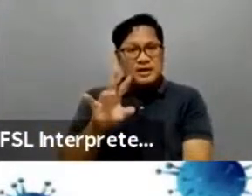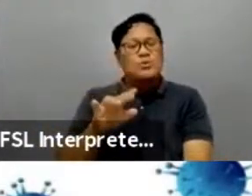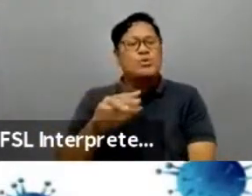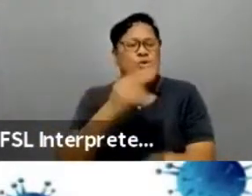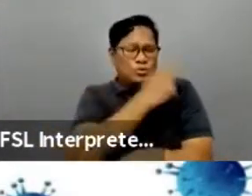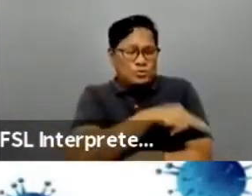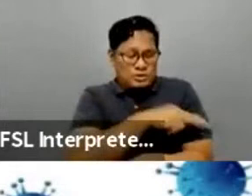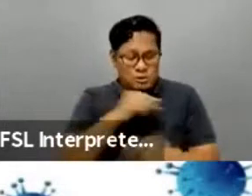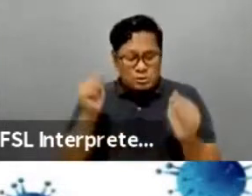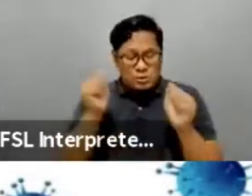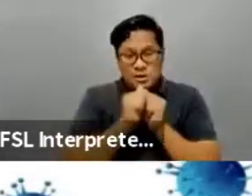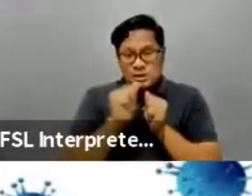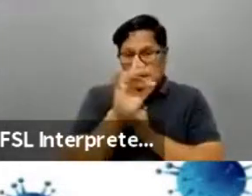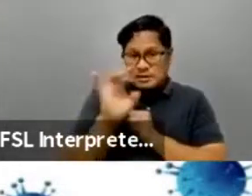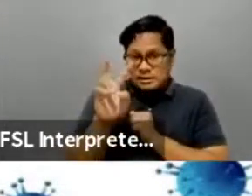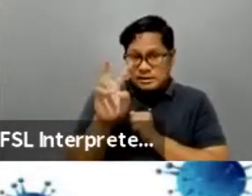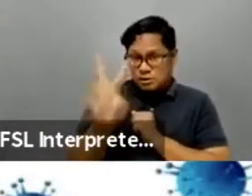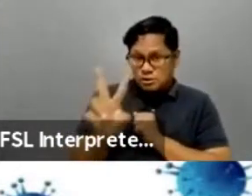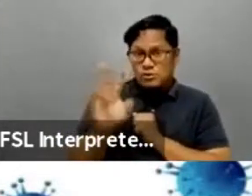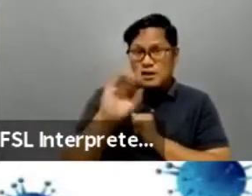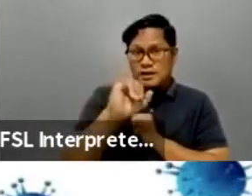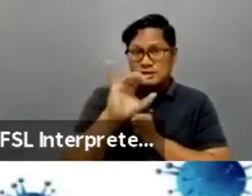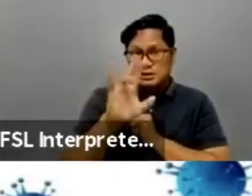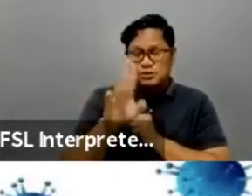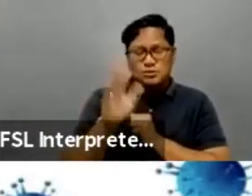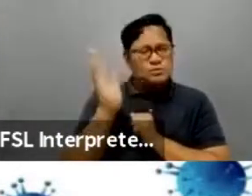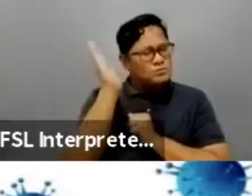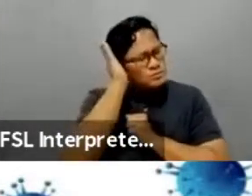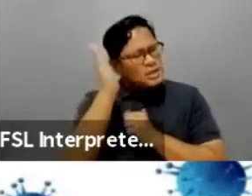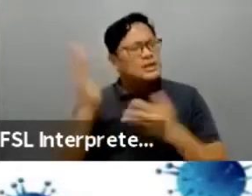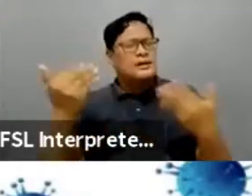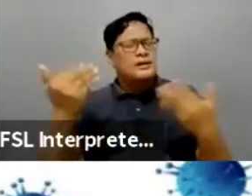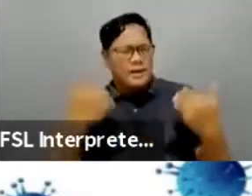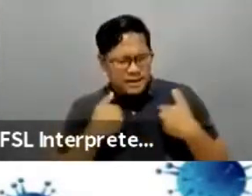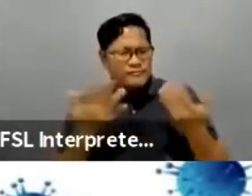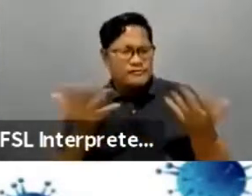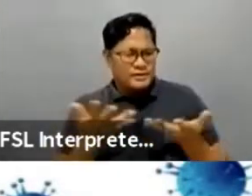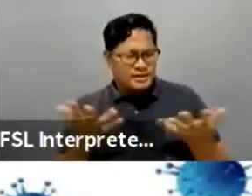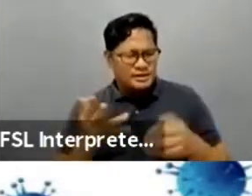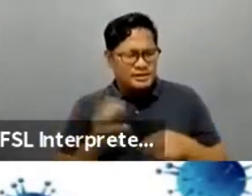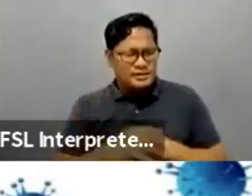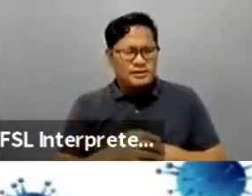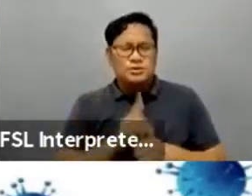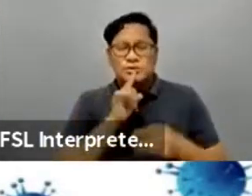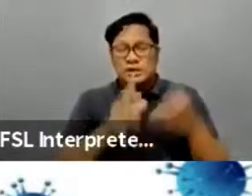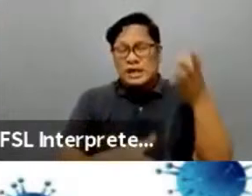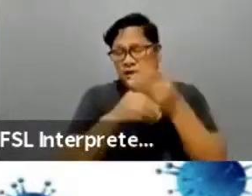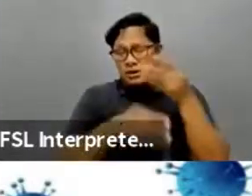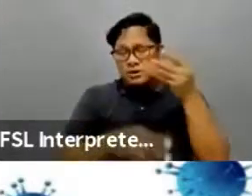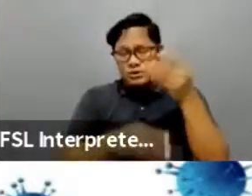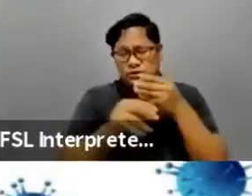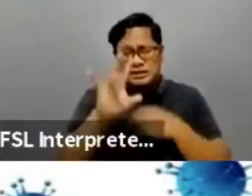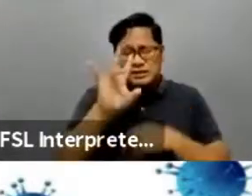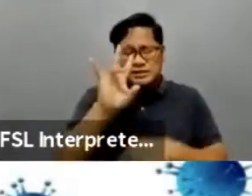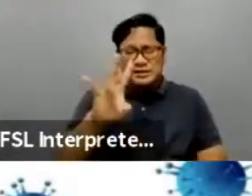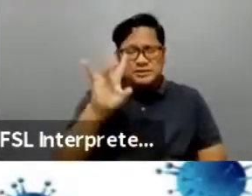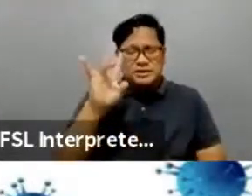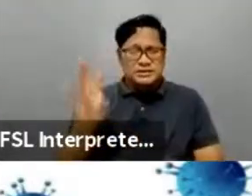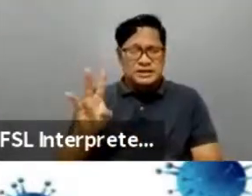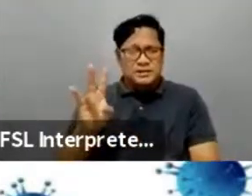with 802 ICU beds ang meron tayo. And an additional